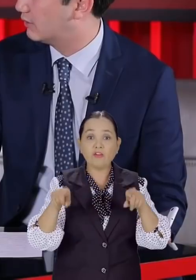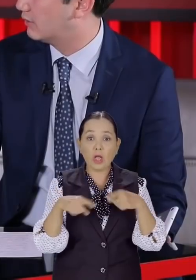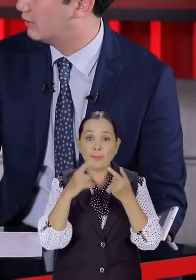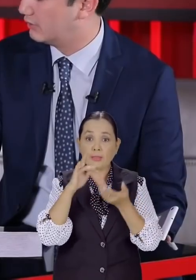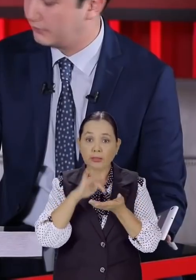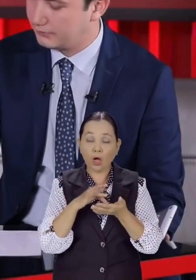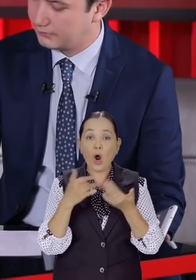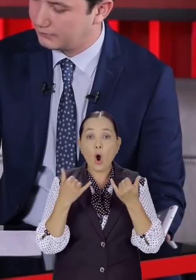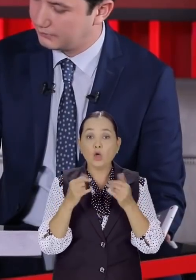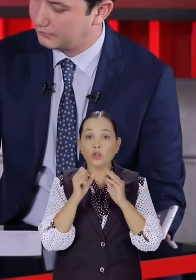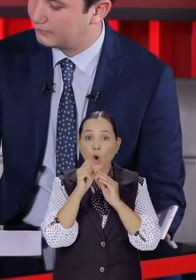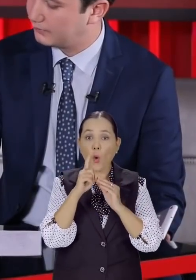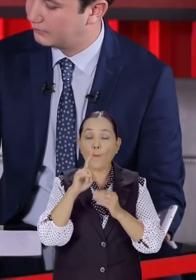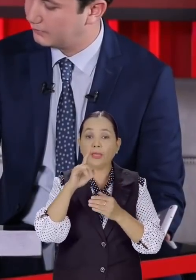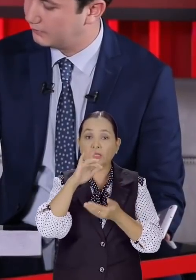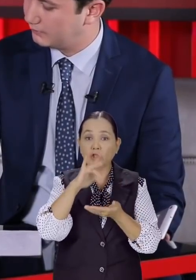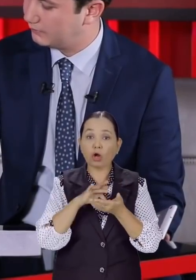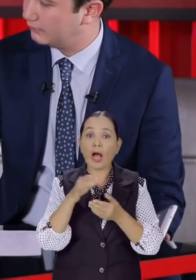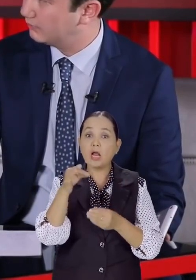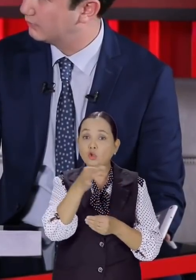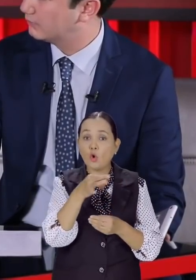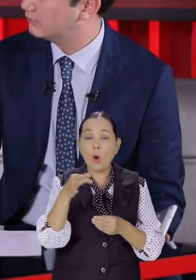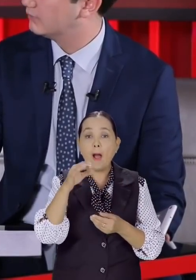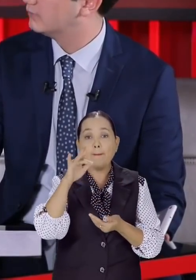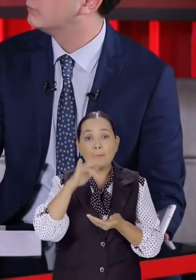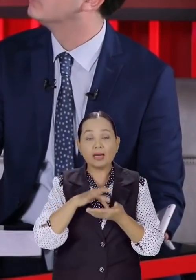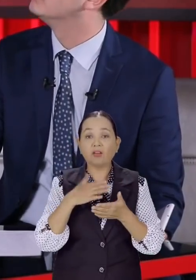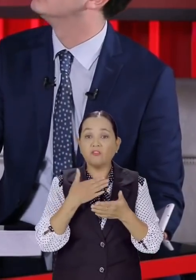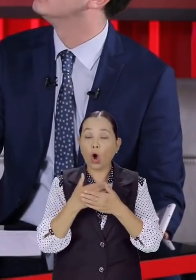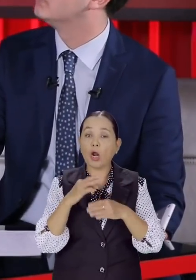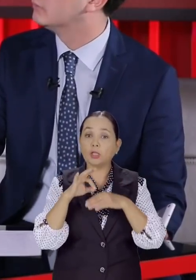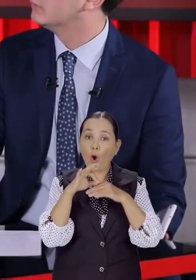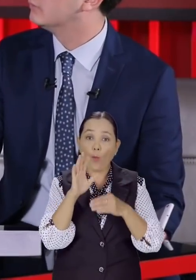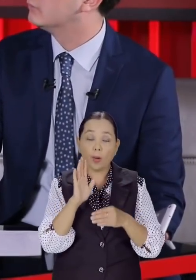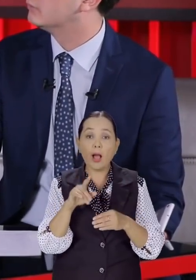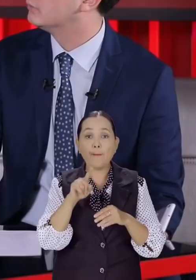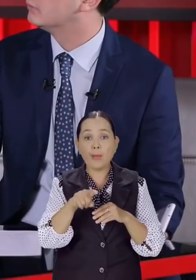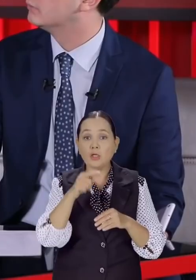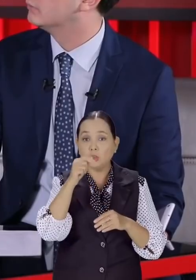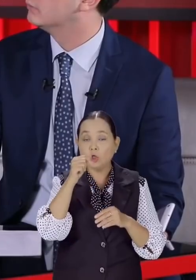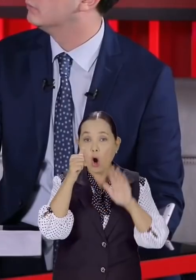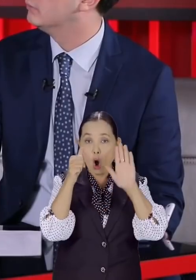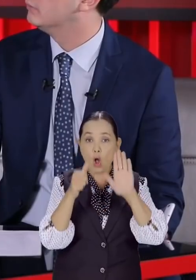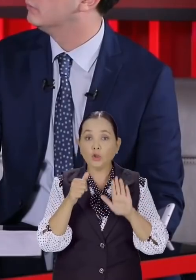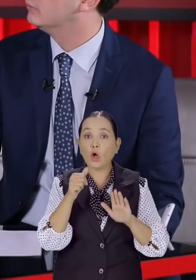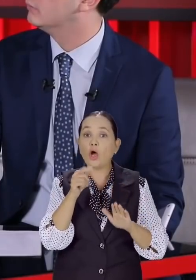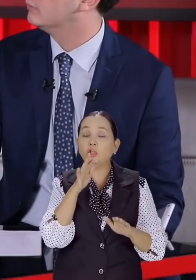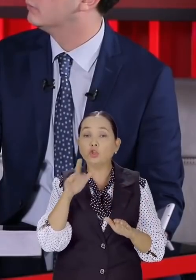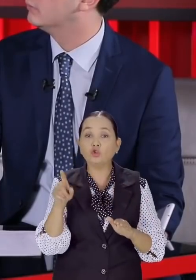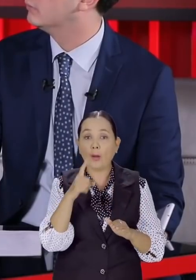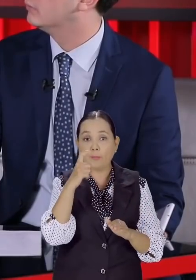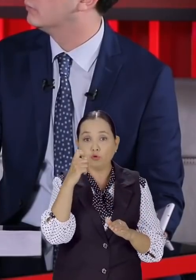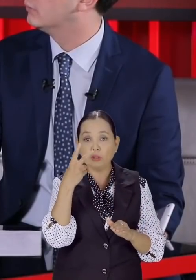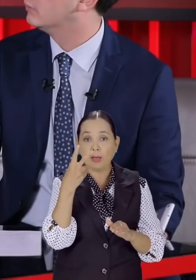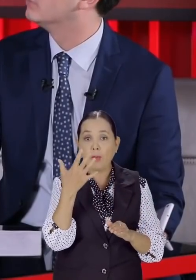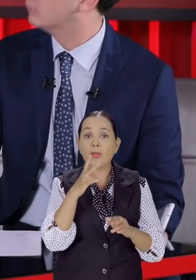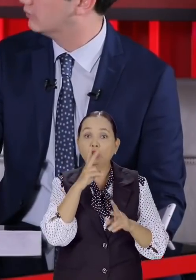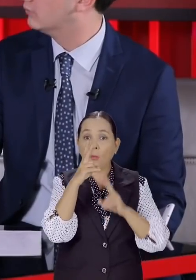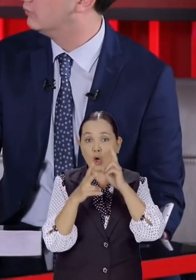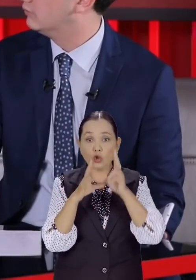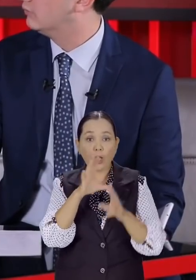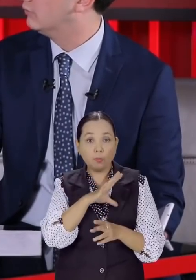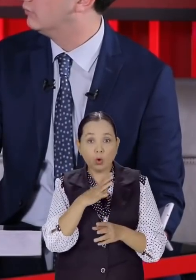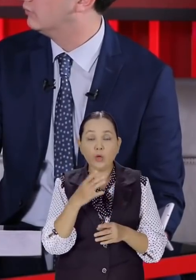reabilitatsiya markazida hozir 11 ta shahar tumanimizda markazimiz faoliyat olib boryapti. Mana shu 6 oyni ichida 125 ta murojaat